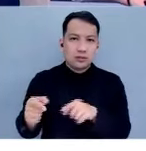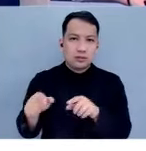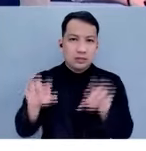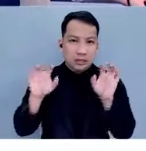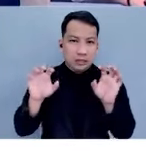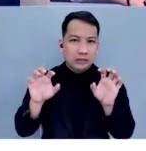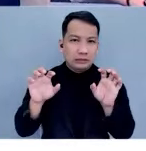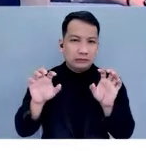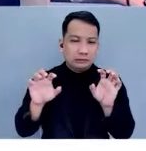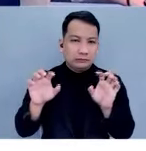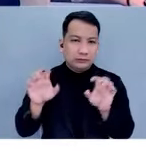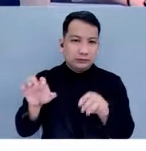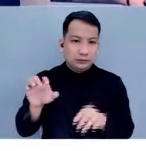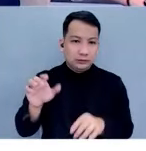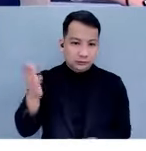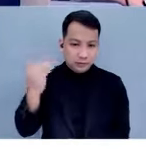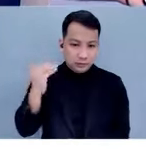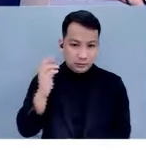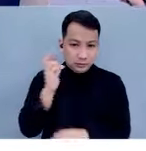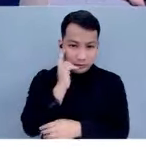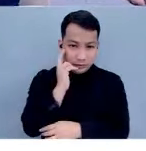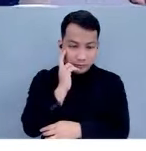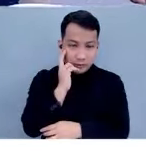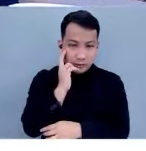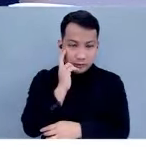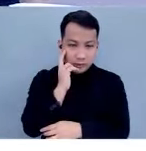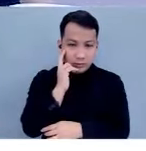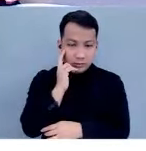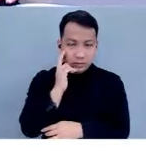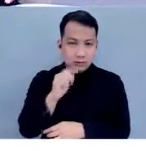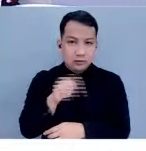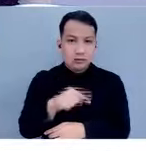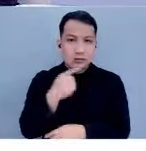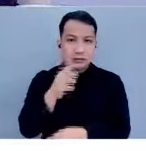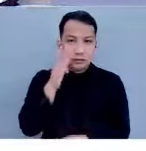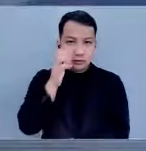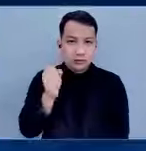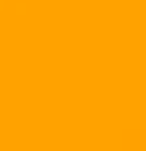dating Pangulong Rodrigo Duterte. Nasa frontline ng balitang yan si Camille Samonte.